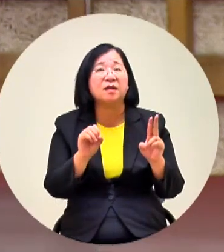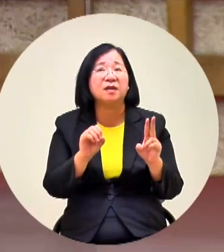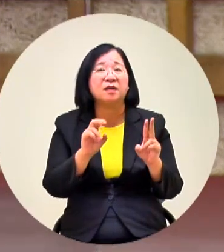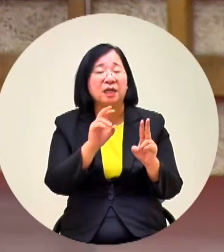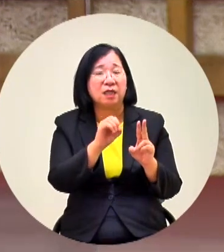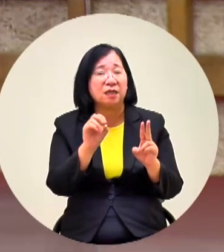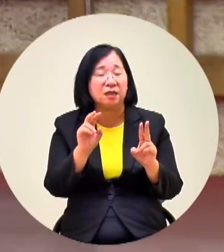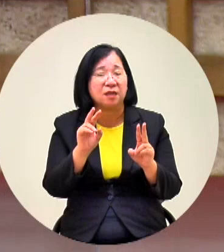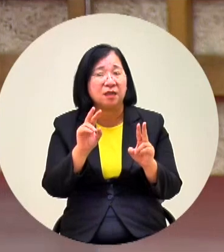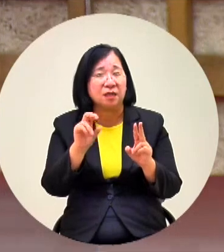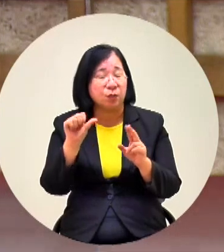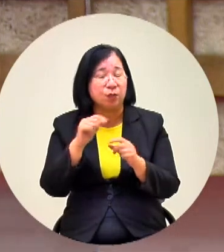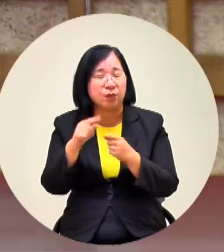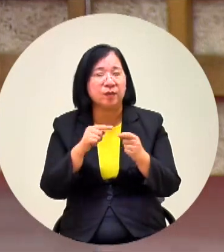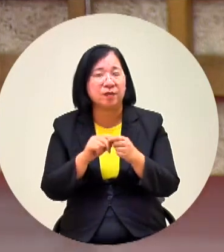有。